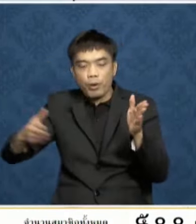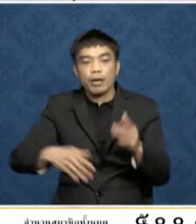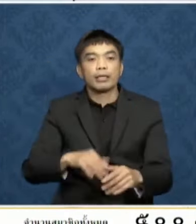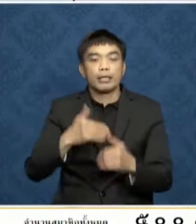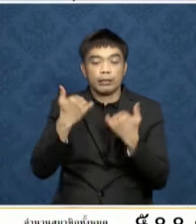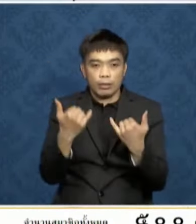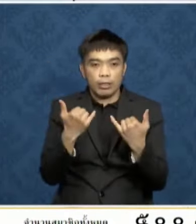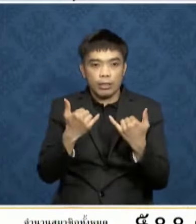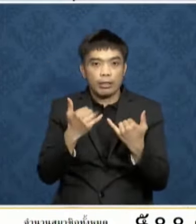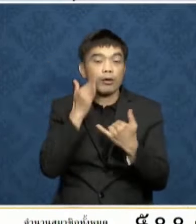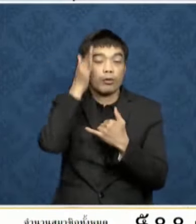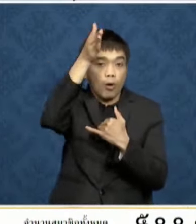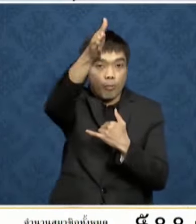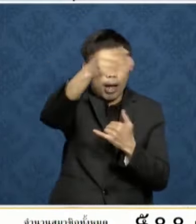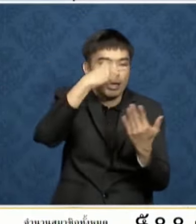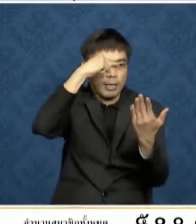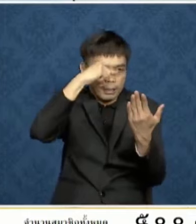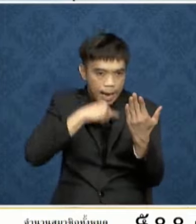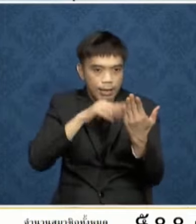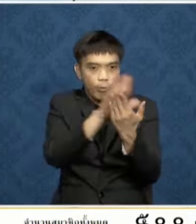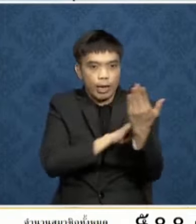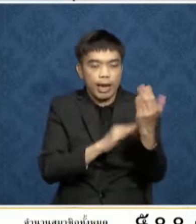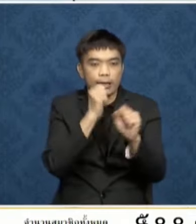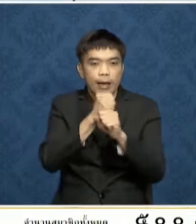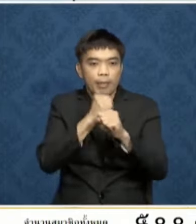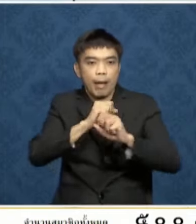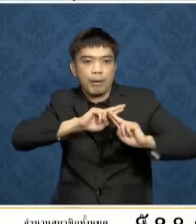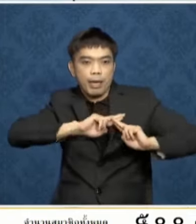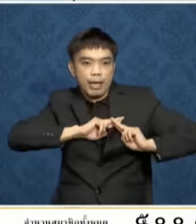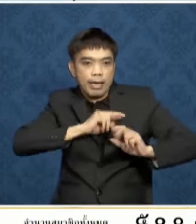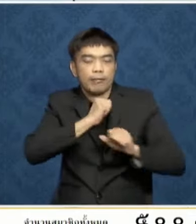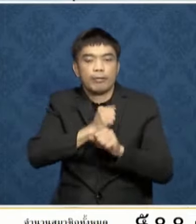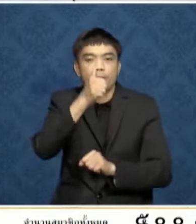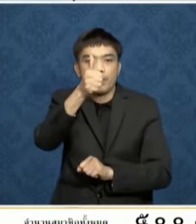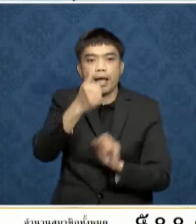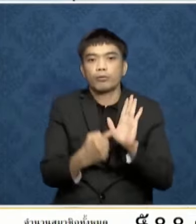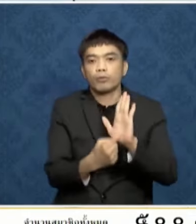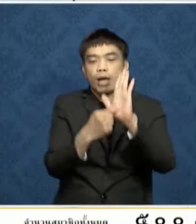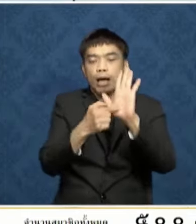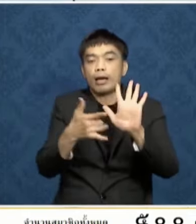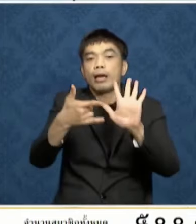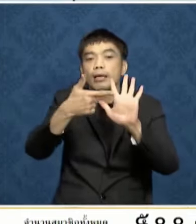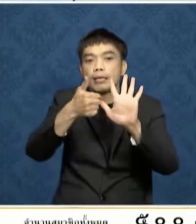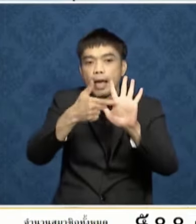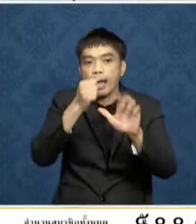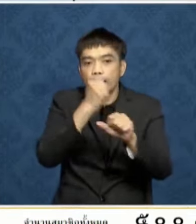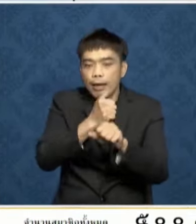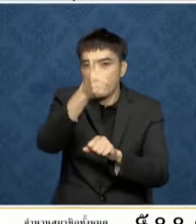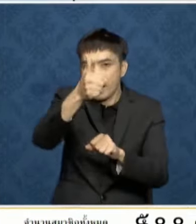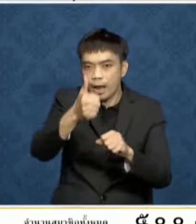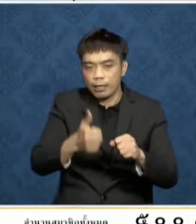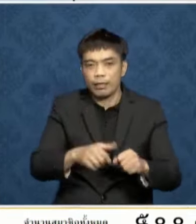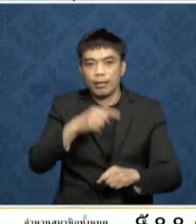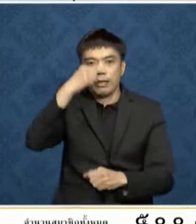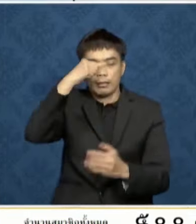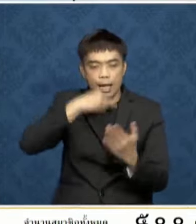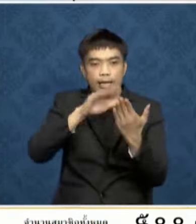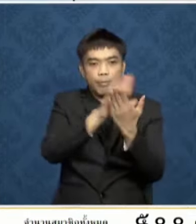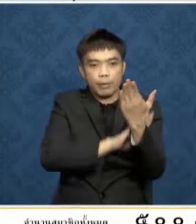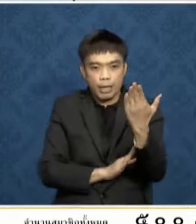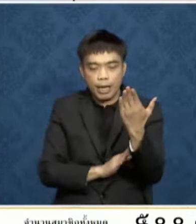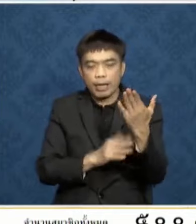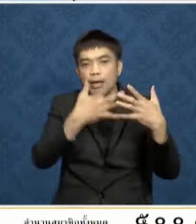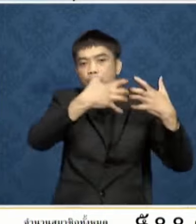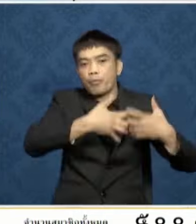่อเจ้าร็ me ที่ใช ปฏเลย ปّ ร นา ไ